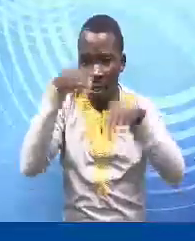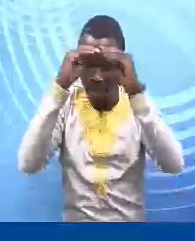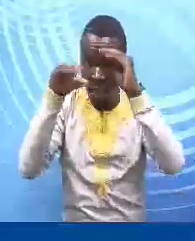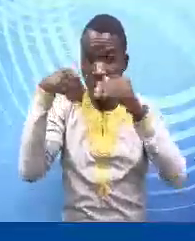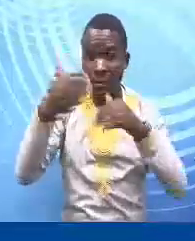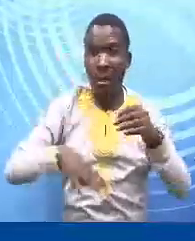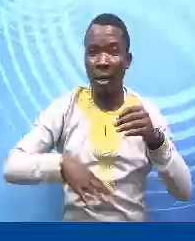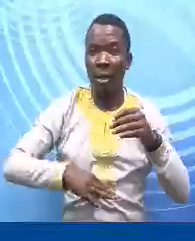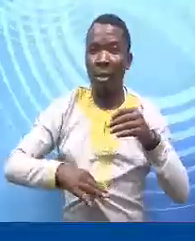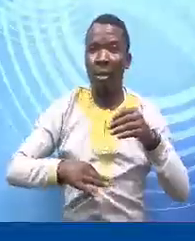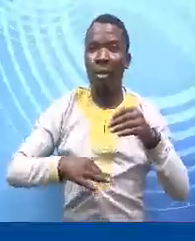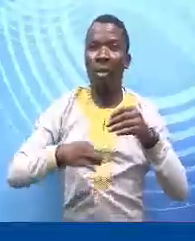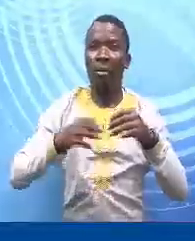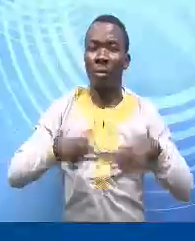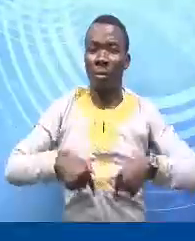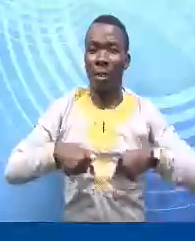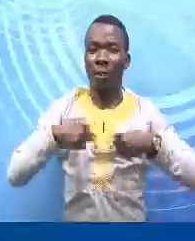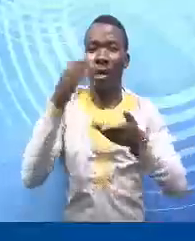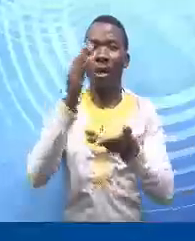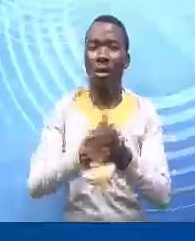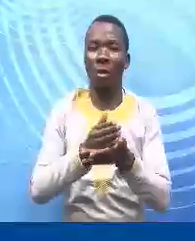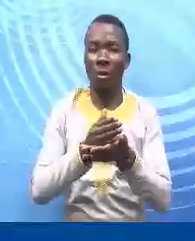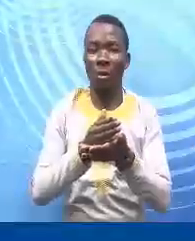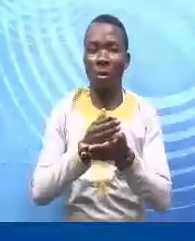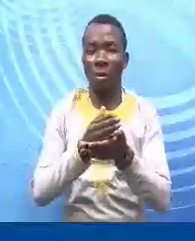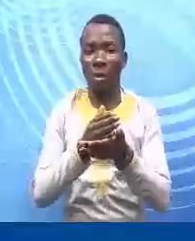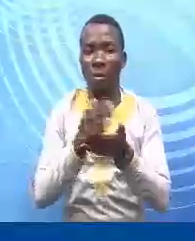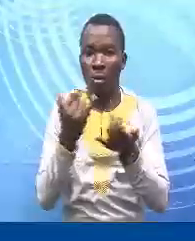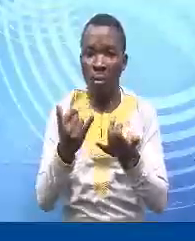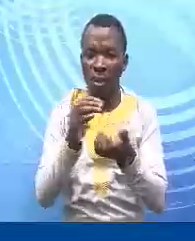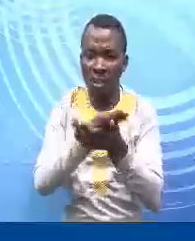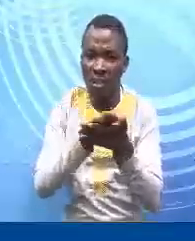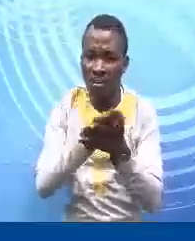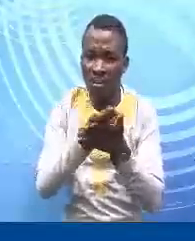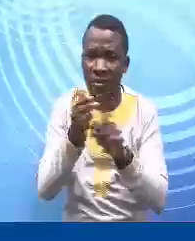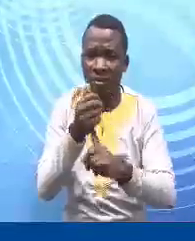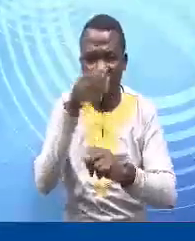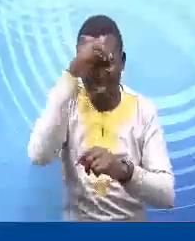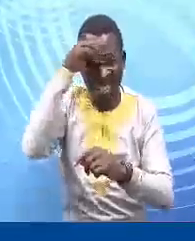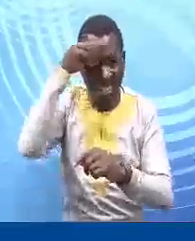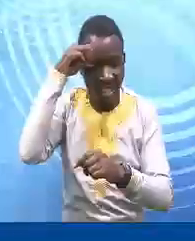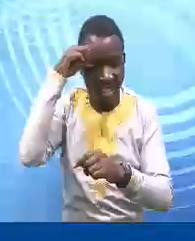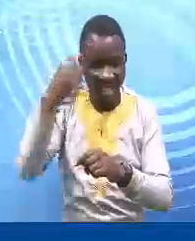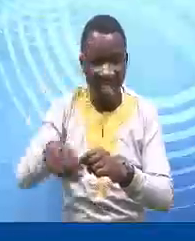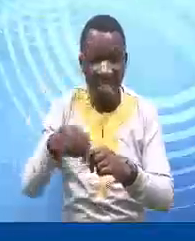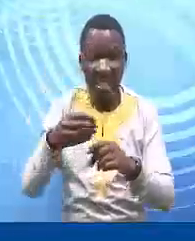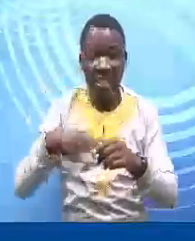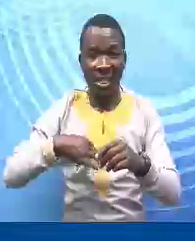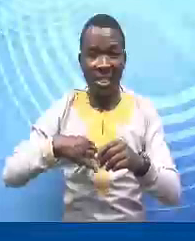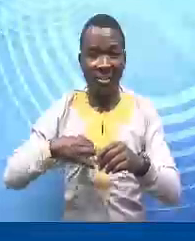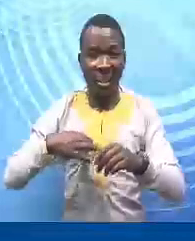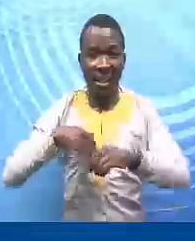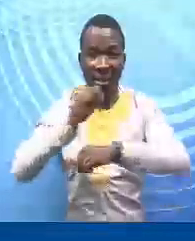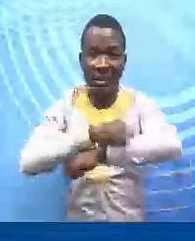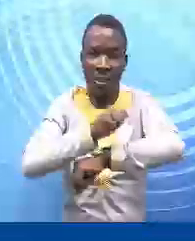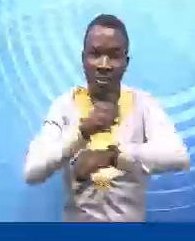ndatwitanye n'ubwo buzima burahagaze ubu ngubu wenda isabune iboneka bigoye imyenda yo ku ishuri